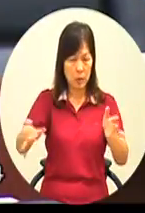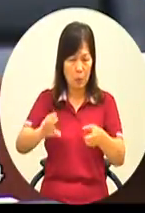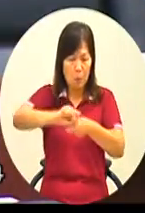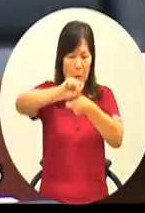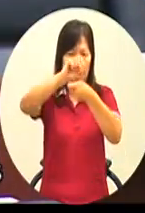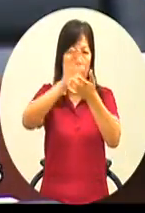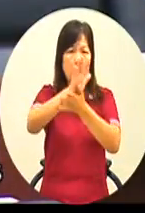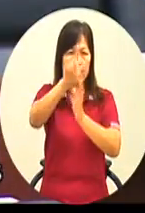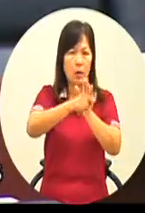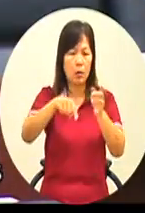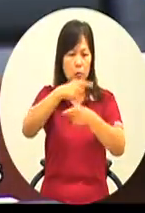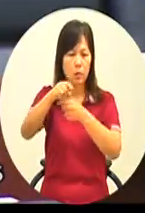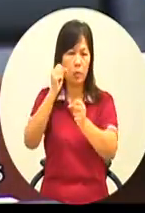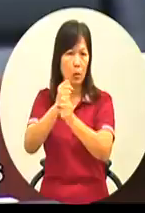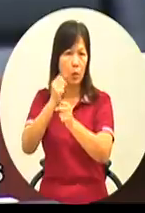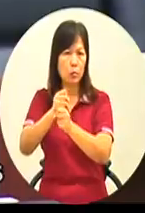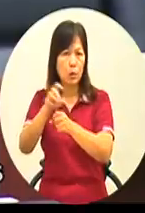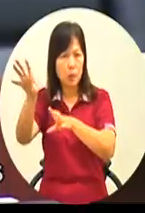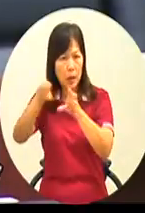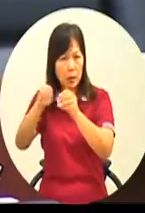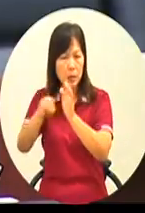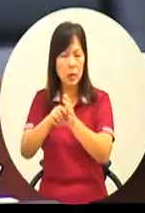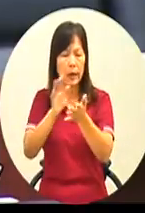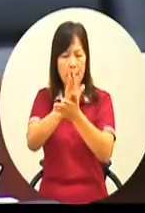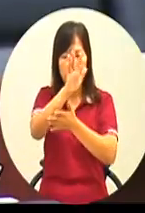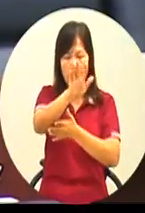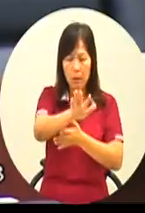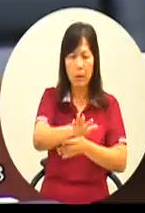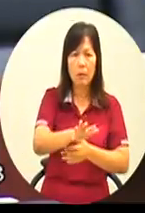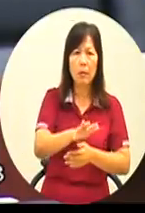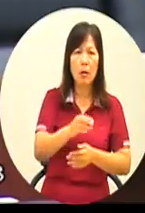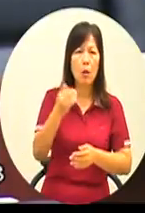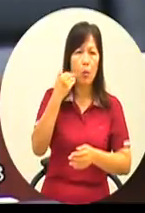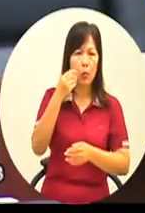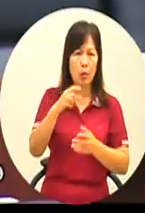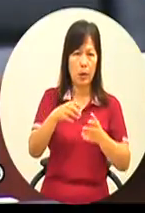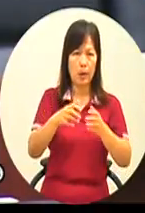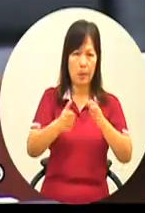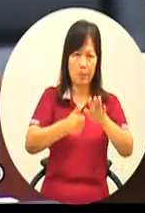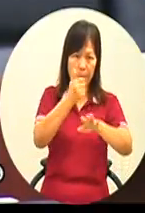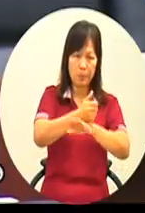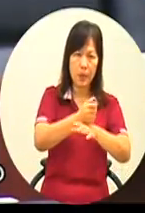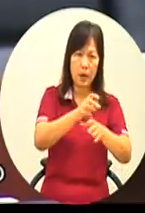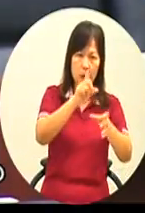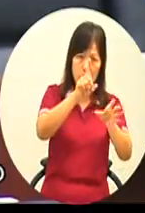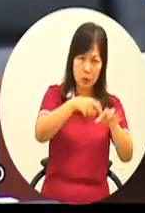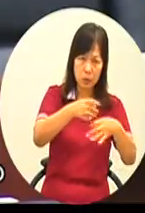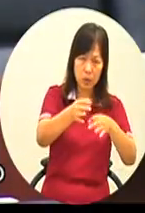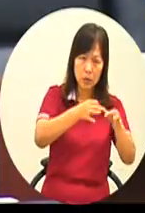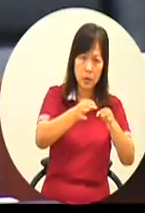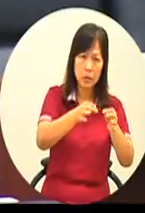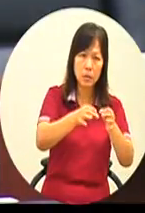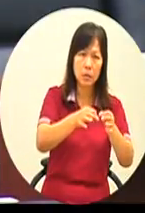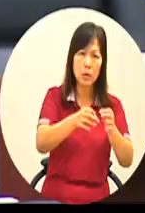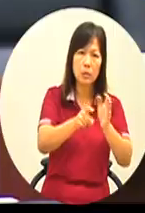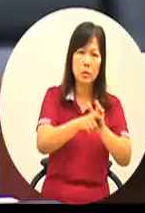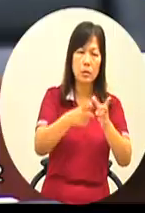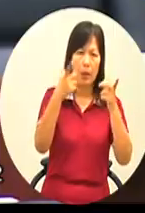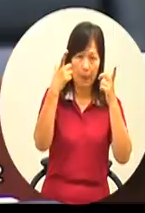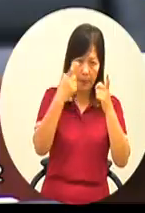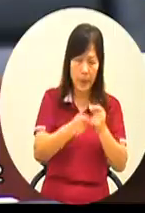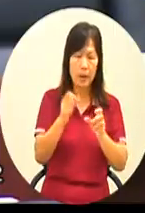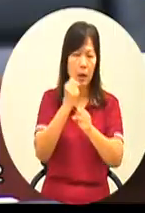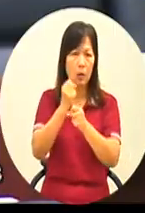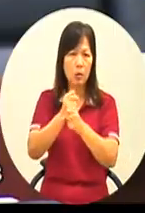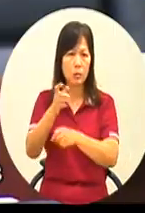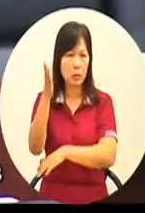后转业之资产，以便日后任盈利事业时，寻原任公职